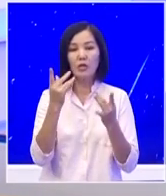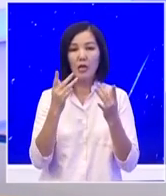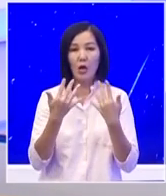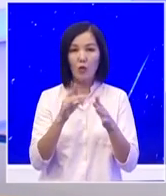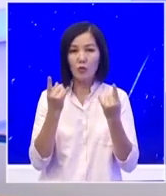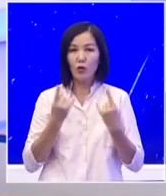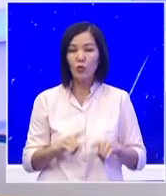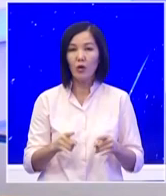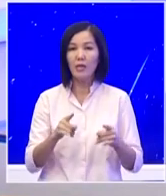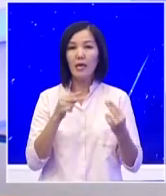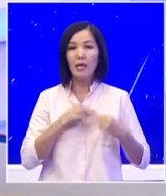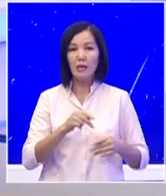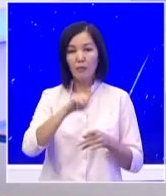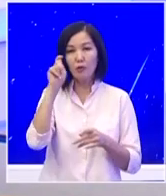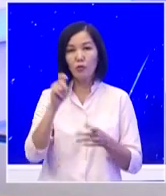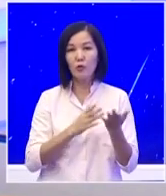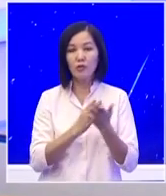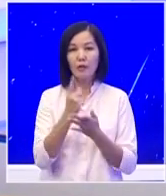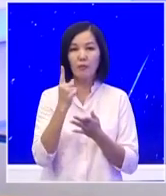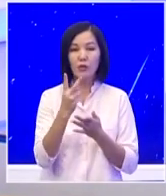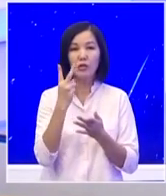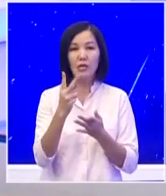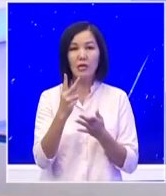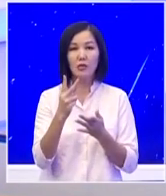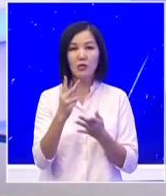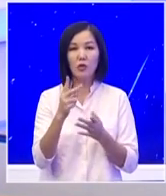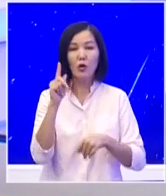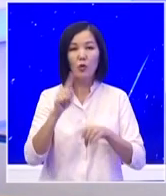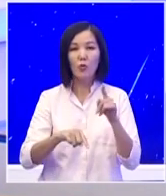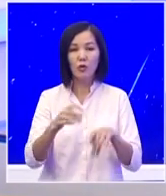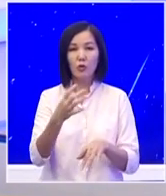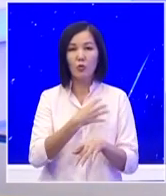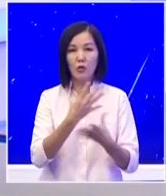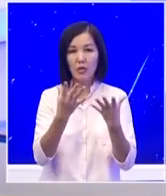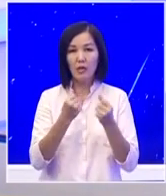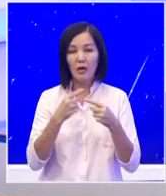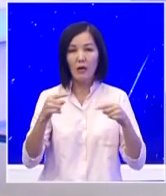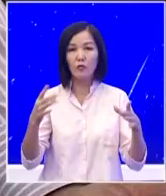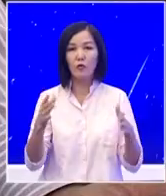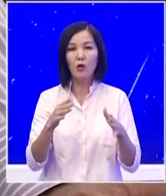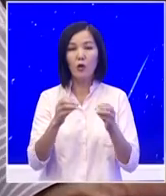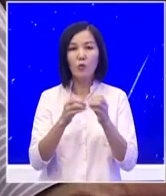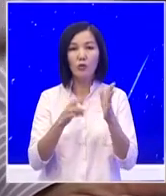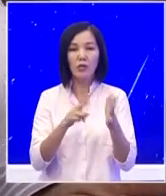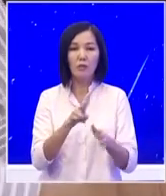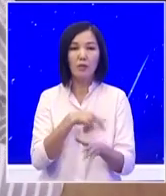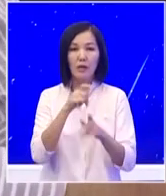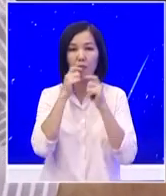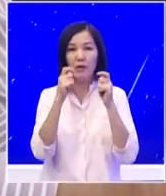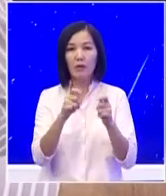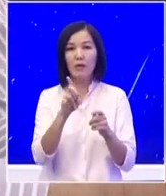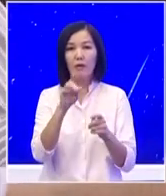туған. Еңбек соғысы ардагері 1-2 дәрежелі Отан соғысы орденінің иегері. Түрлі дәрежедегі 17 медальмен